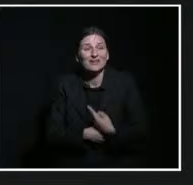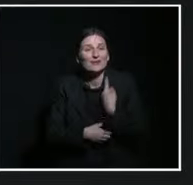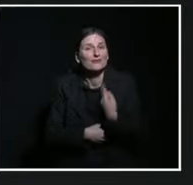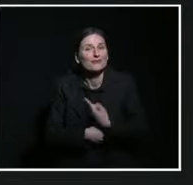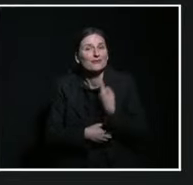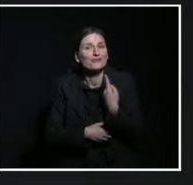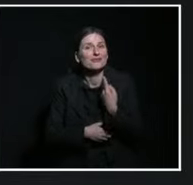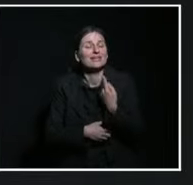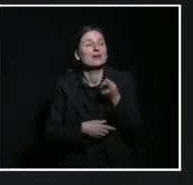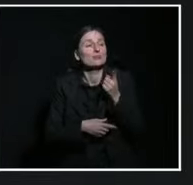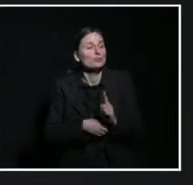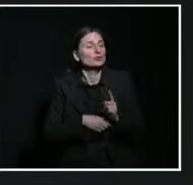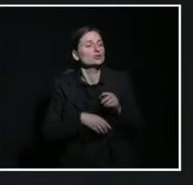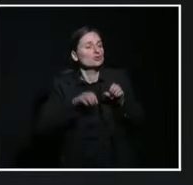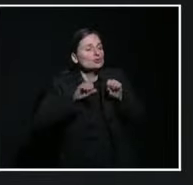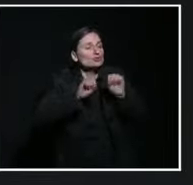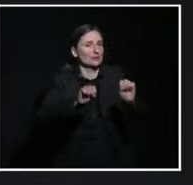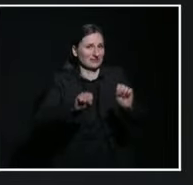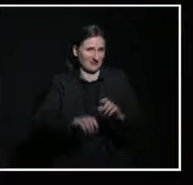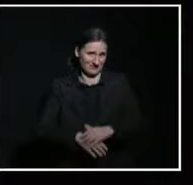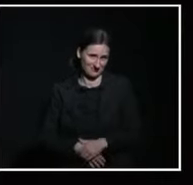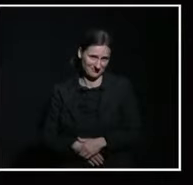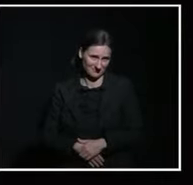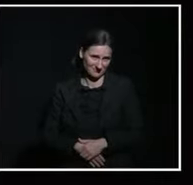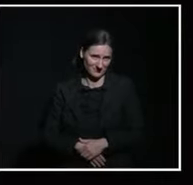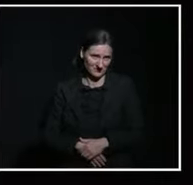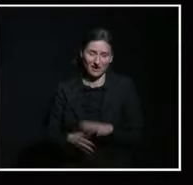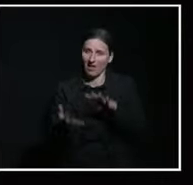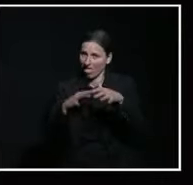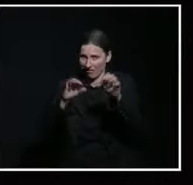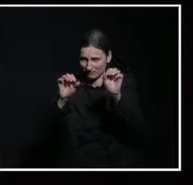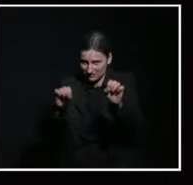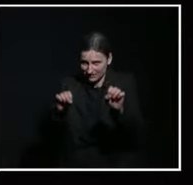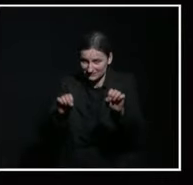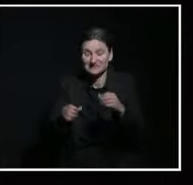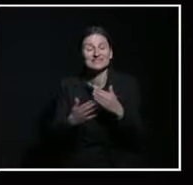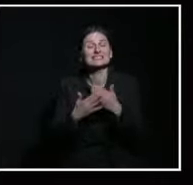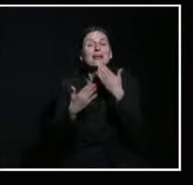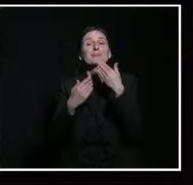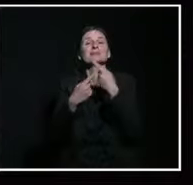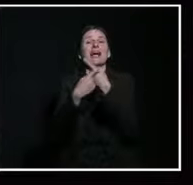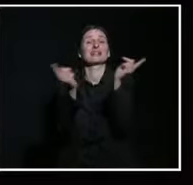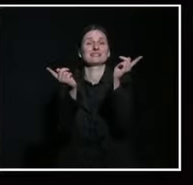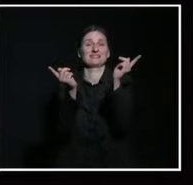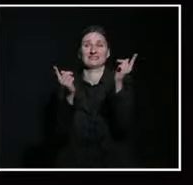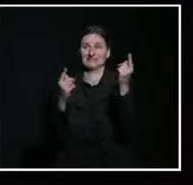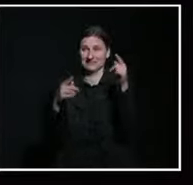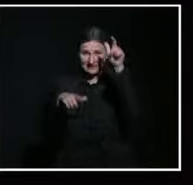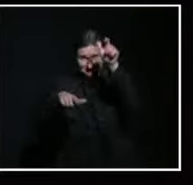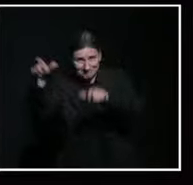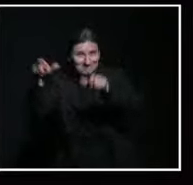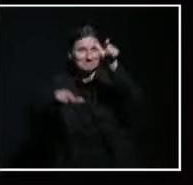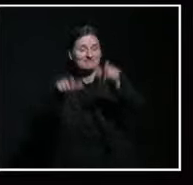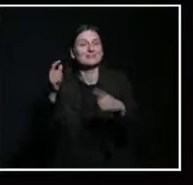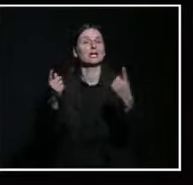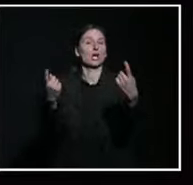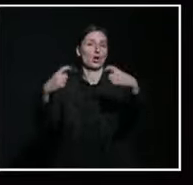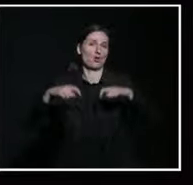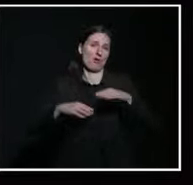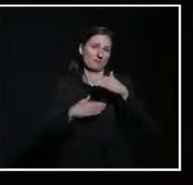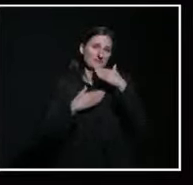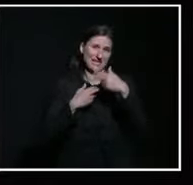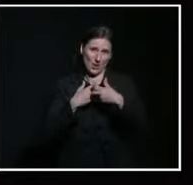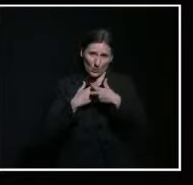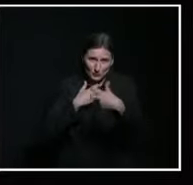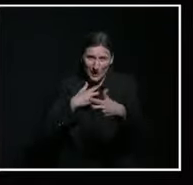schätzen und schützen. Deshalb danke ich Ihnen, dass Sie heute hier sind, dass Sie so